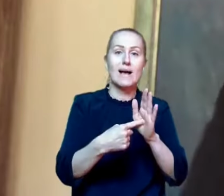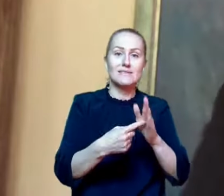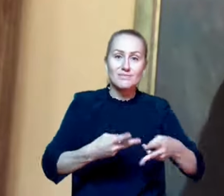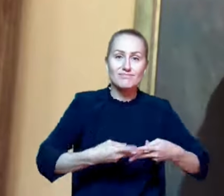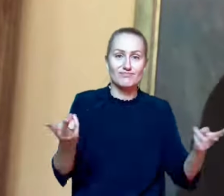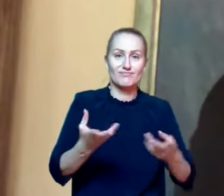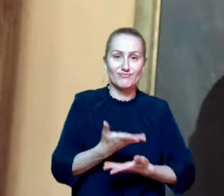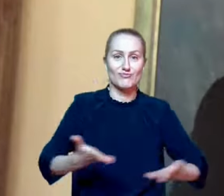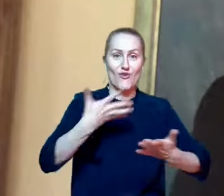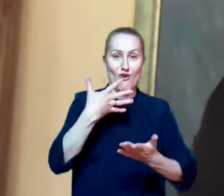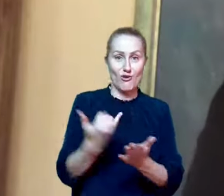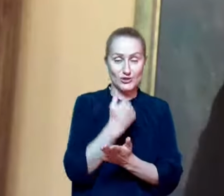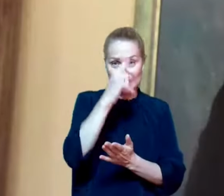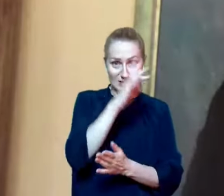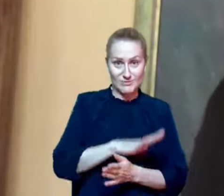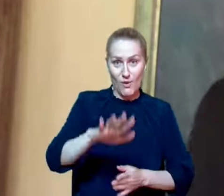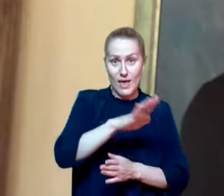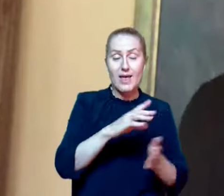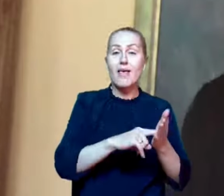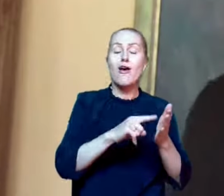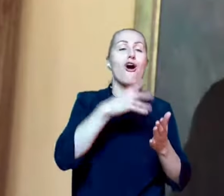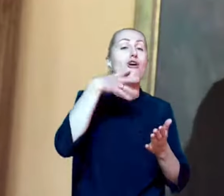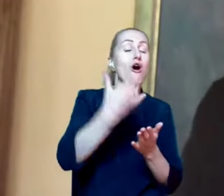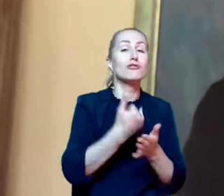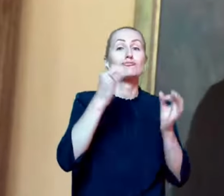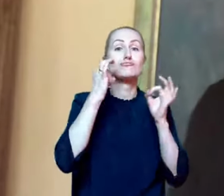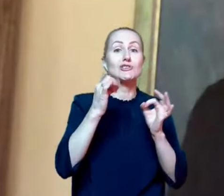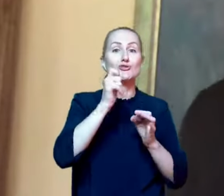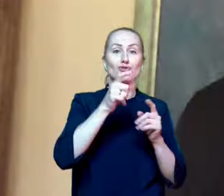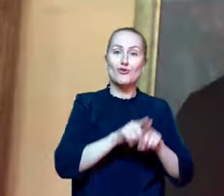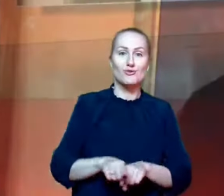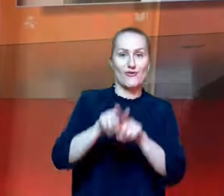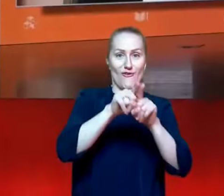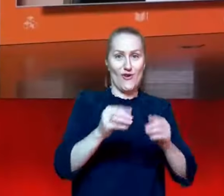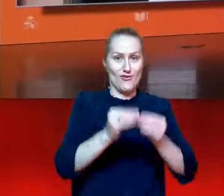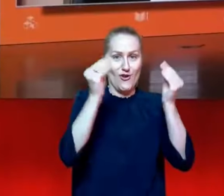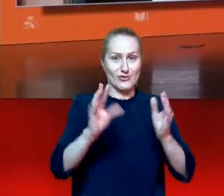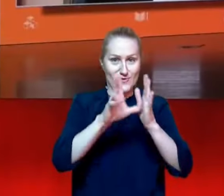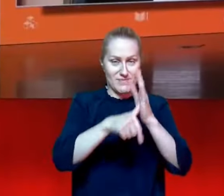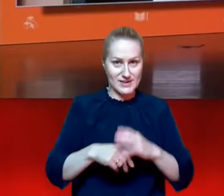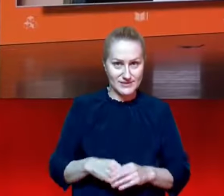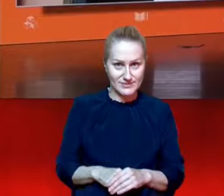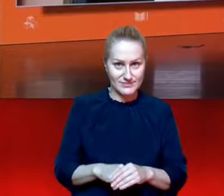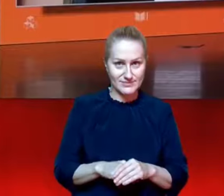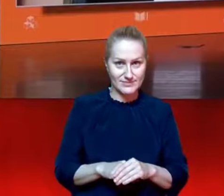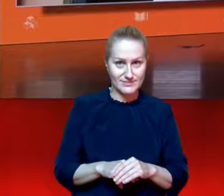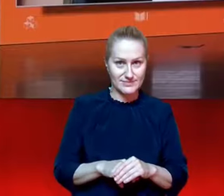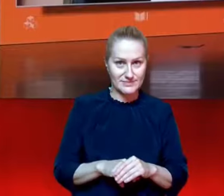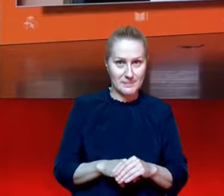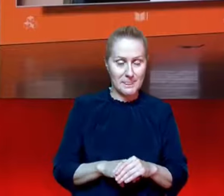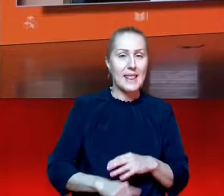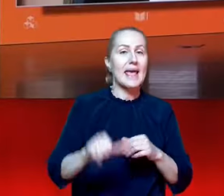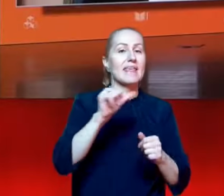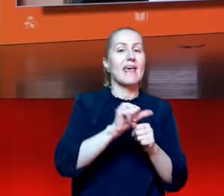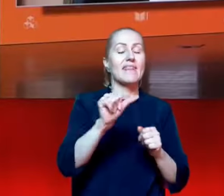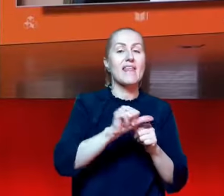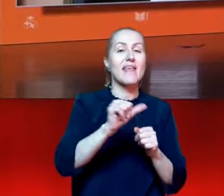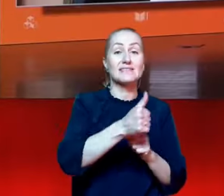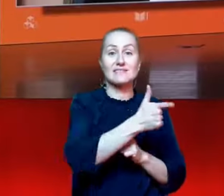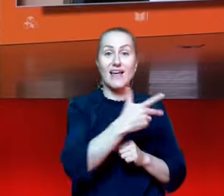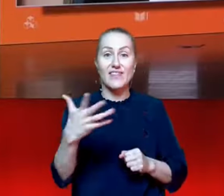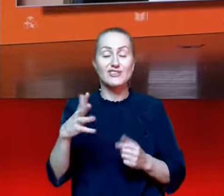społecznych i takich korzyściach, które wynikają właśnie ze zrównoważonego rozwoju miast. 11. edycja Światowego